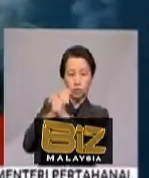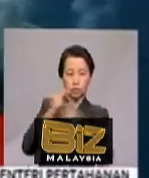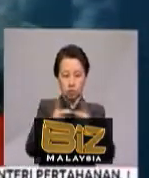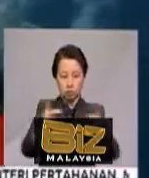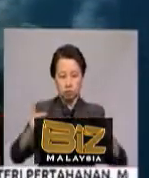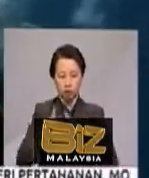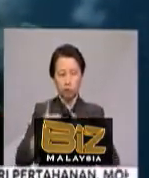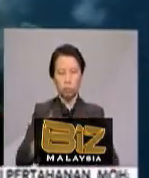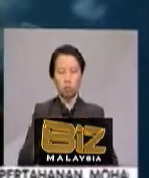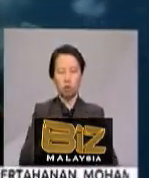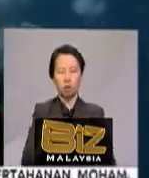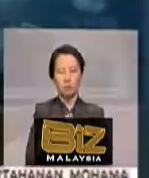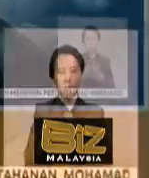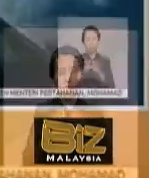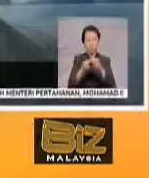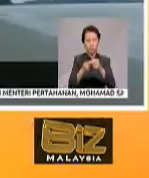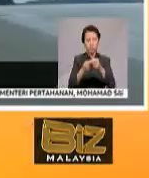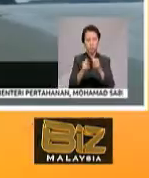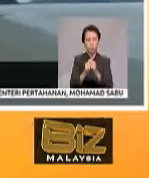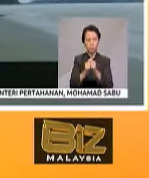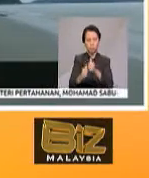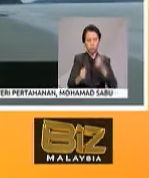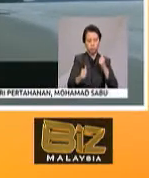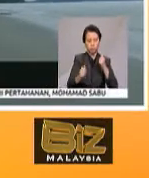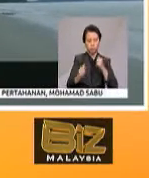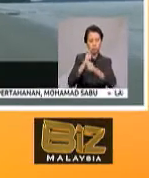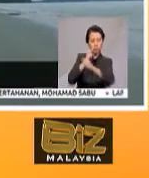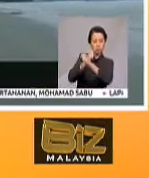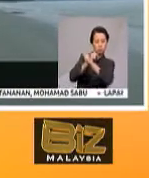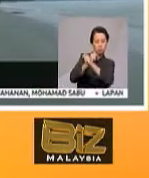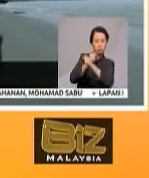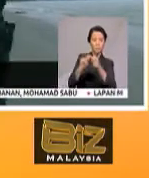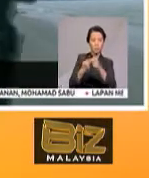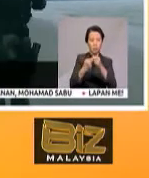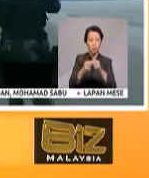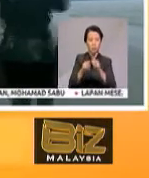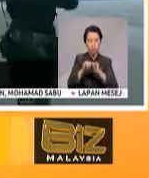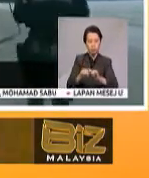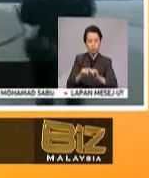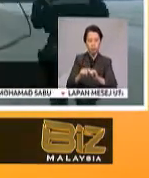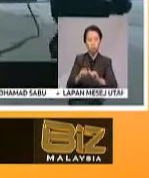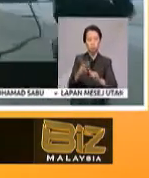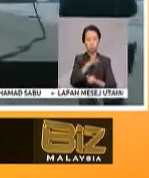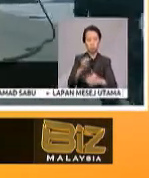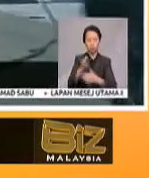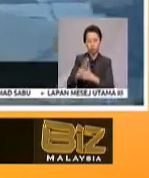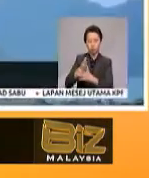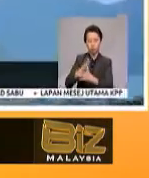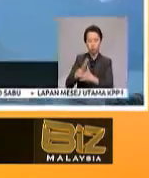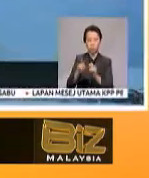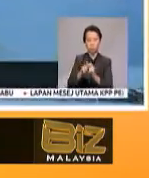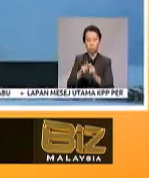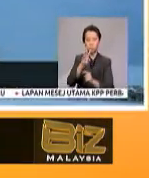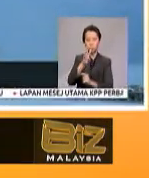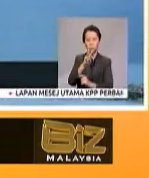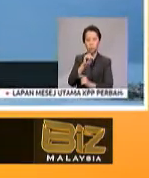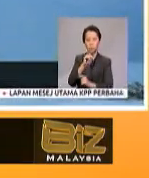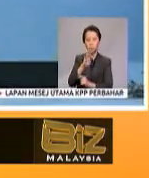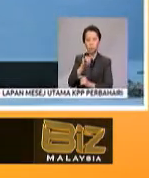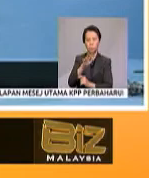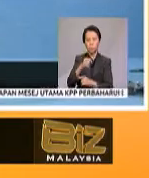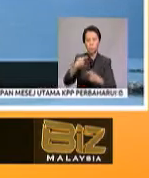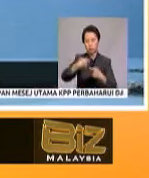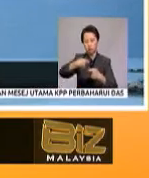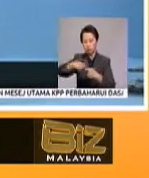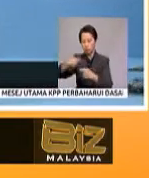aset-aset capability yang diperlukan oleh Angkatan Tentera Malaysia ATM untuk menjalankan tugas dengan baik. So